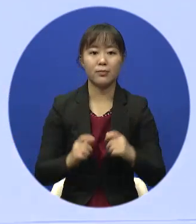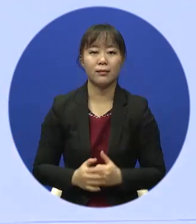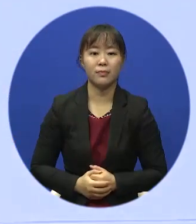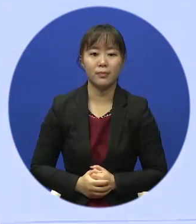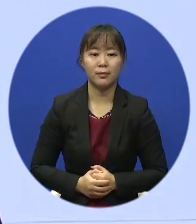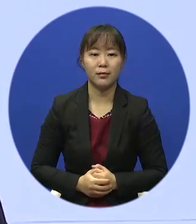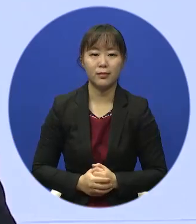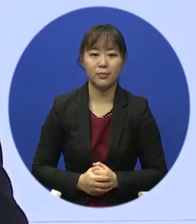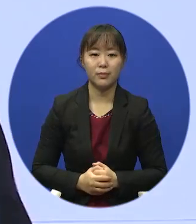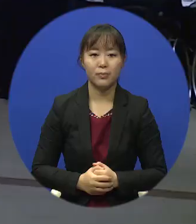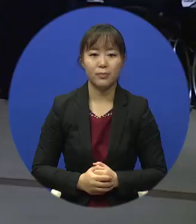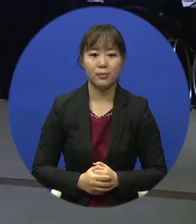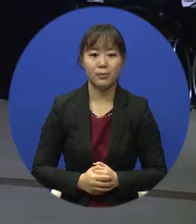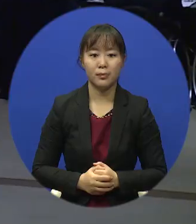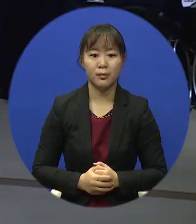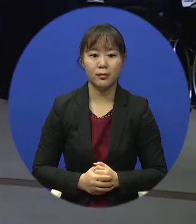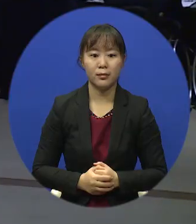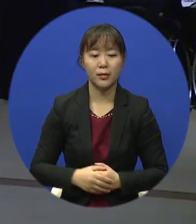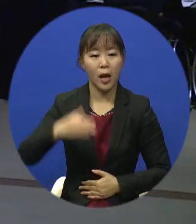선언합니다.